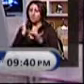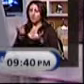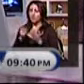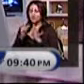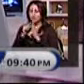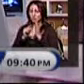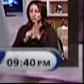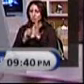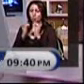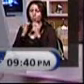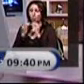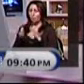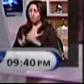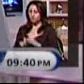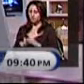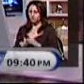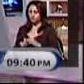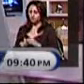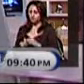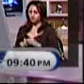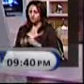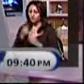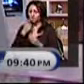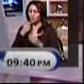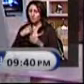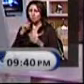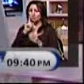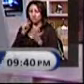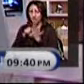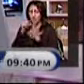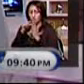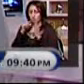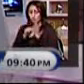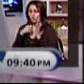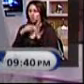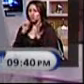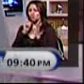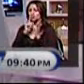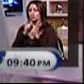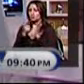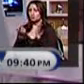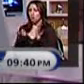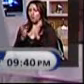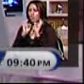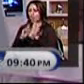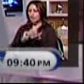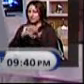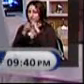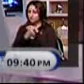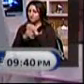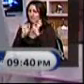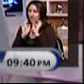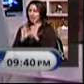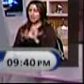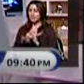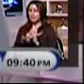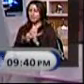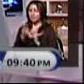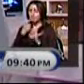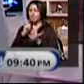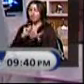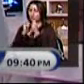على اي اساس؟ واخبار حضرتك اذا كنت انا ضد الدستور خش بقى وغير من جوه. ده كلام فضل ويقوله